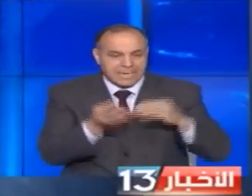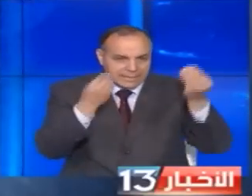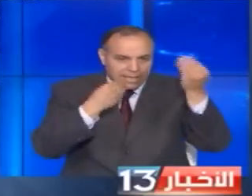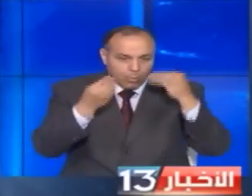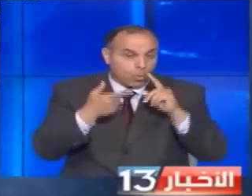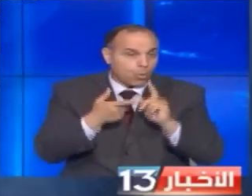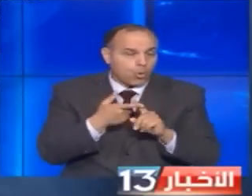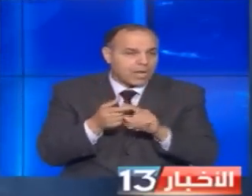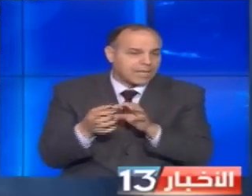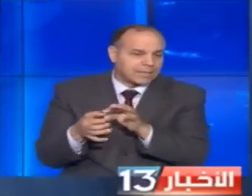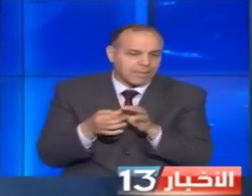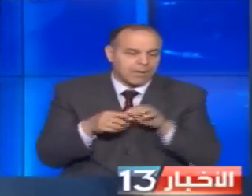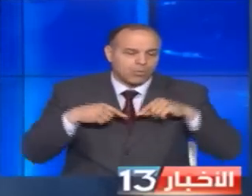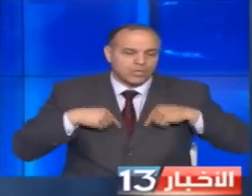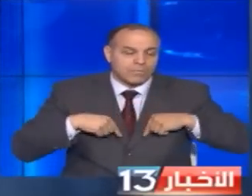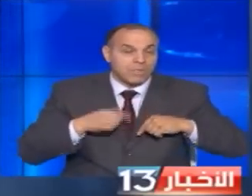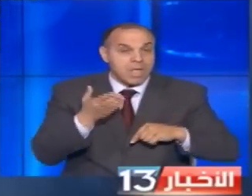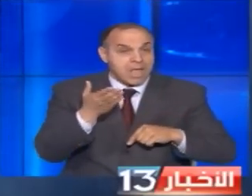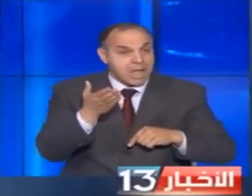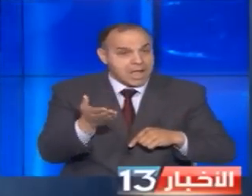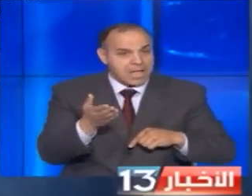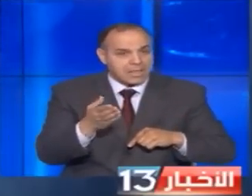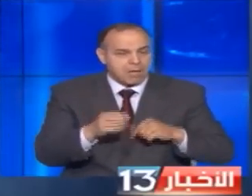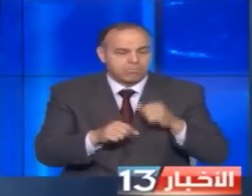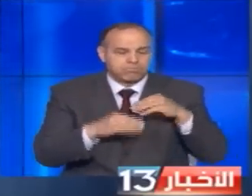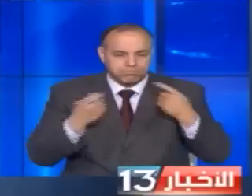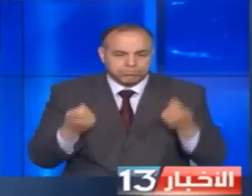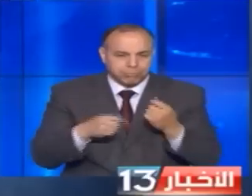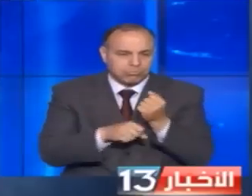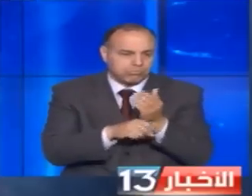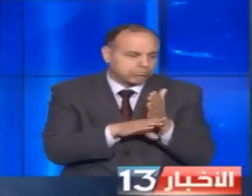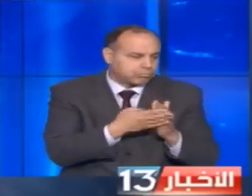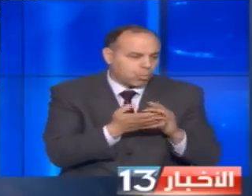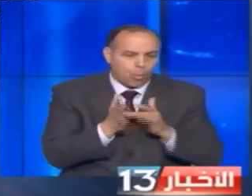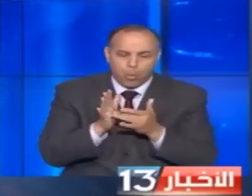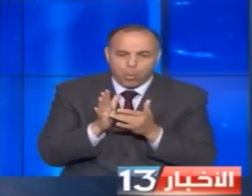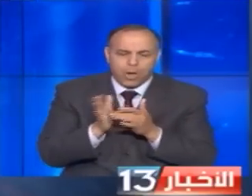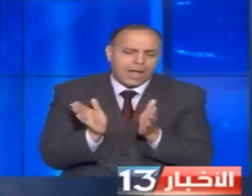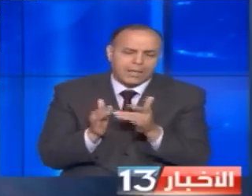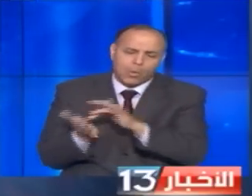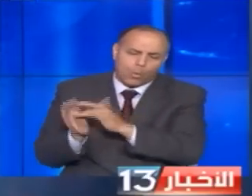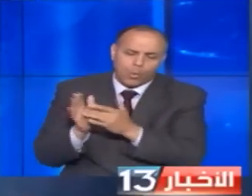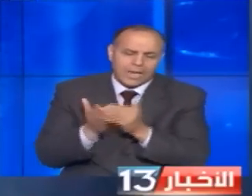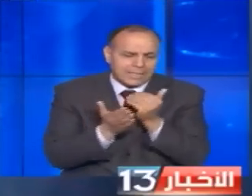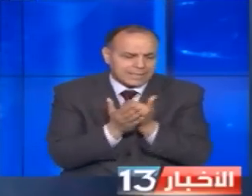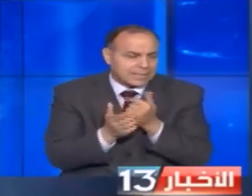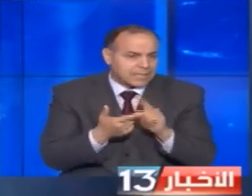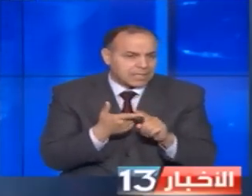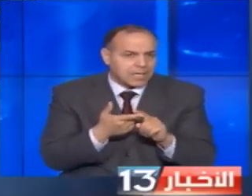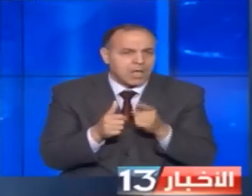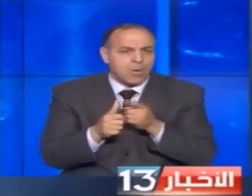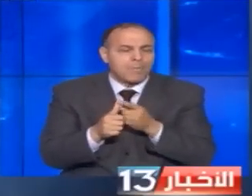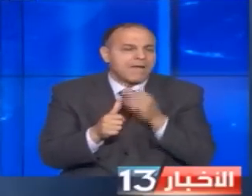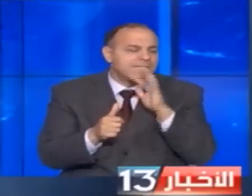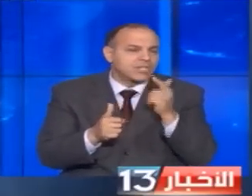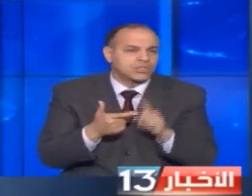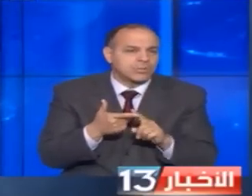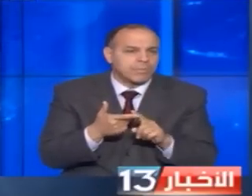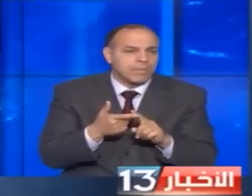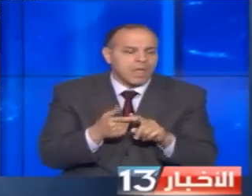التابعه لها وستشمل مواطن التكوين المتوفره جميع القطاعات الاقتصاديه منها بالخصوص